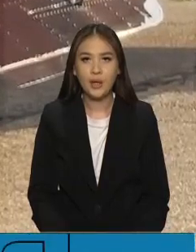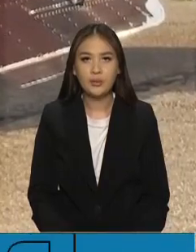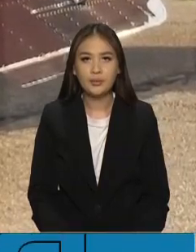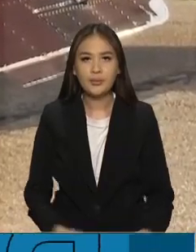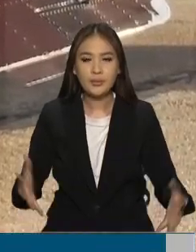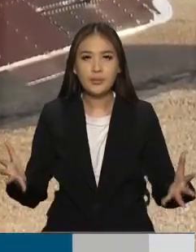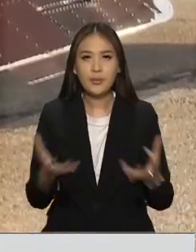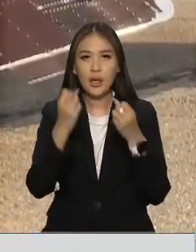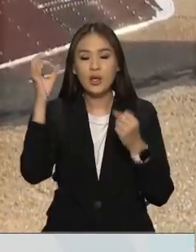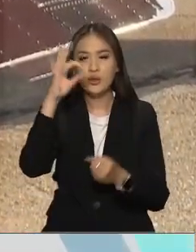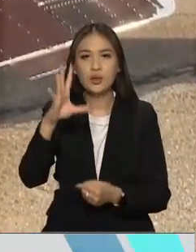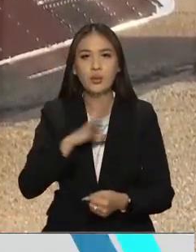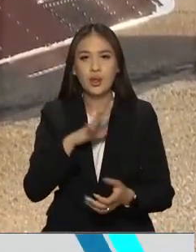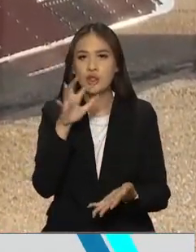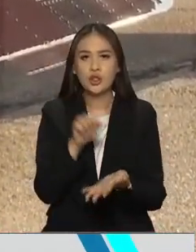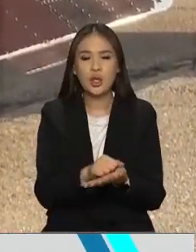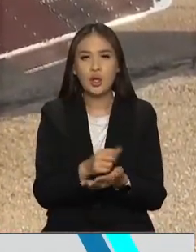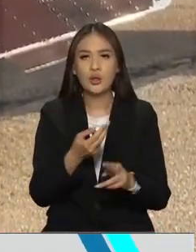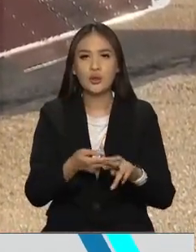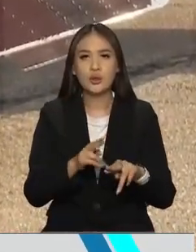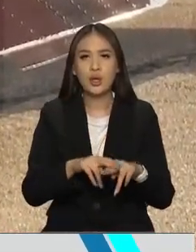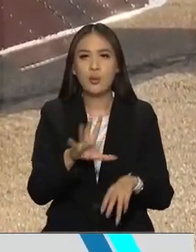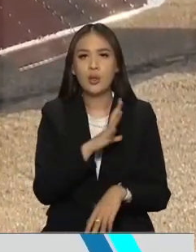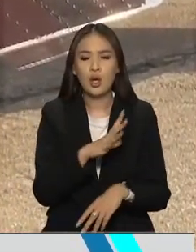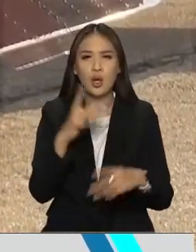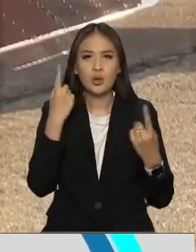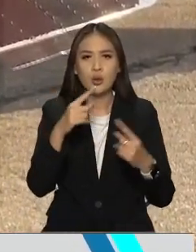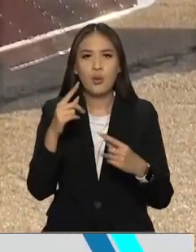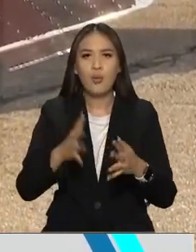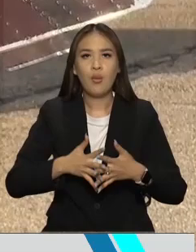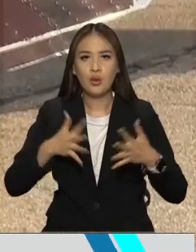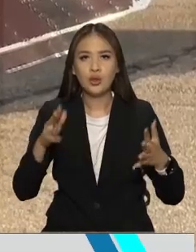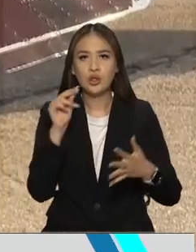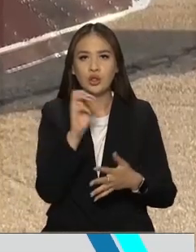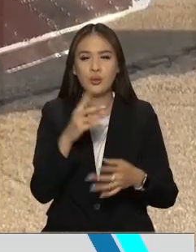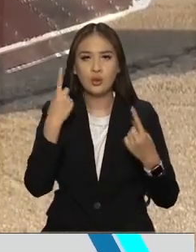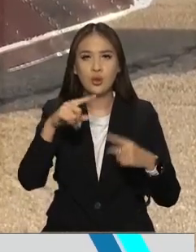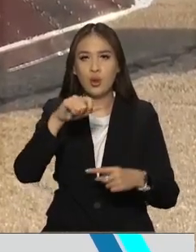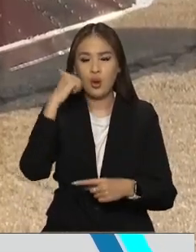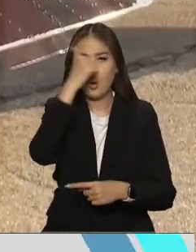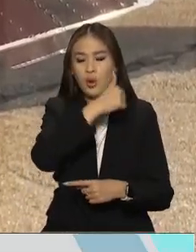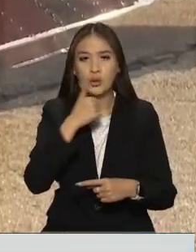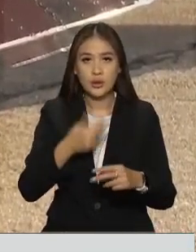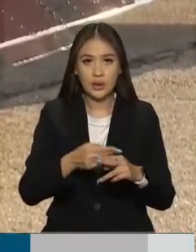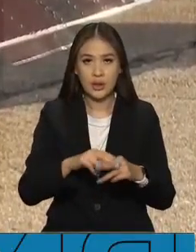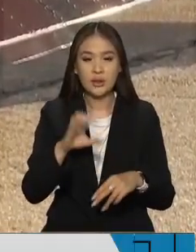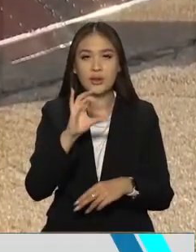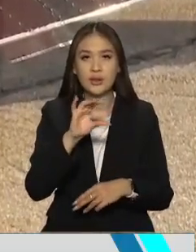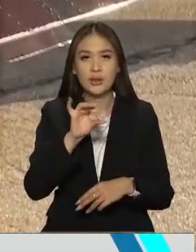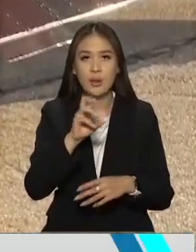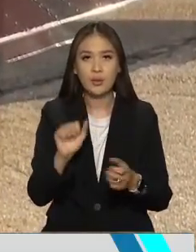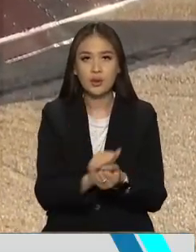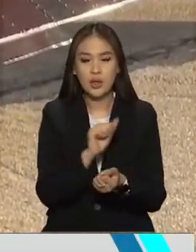спасательные бригады очень заняты возможно больше чем в любой другой год еще отмечу что в этом году наблюдаются затяжная и системная